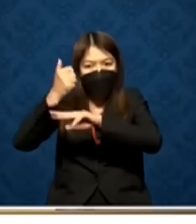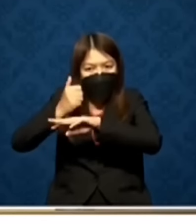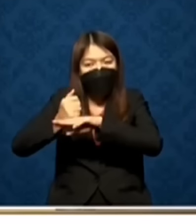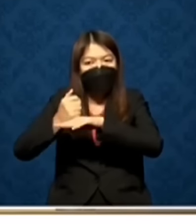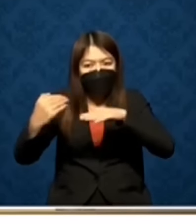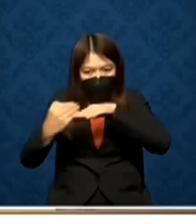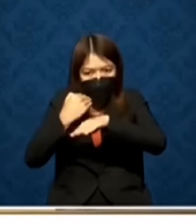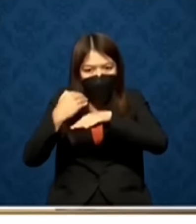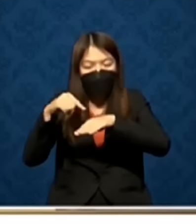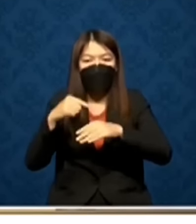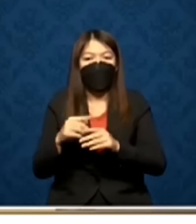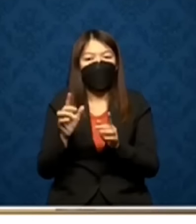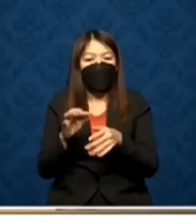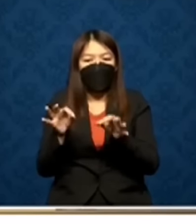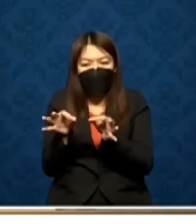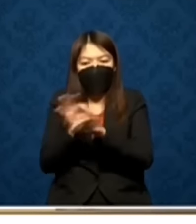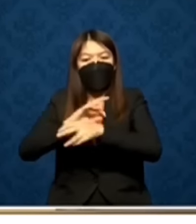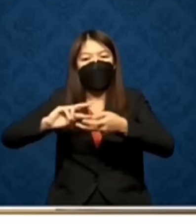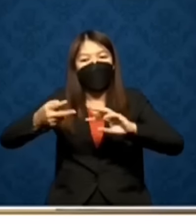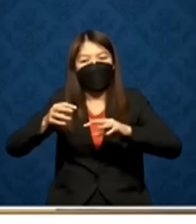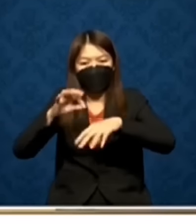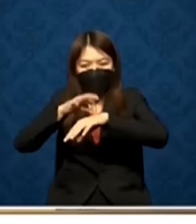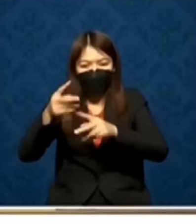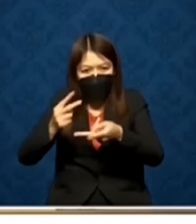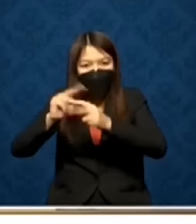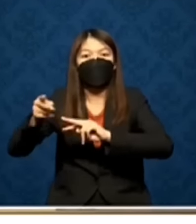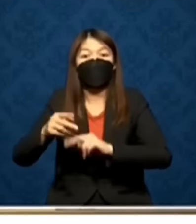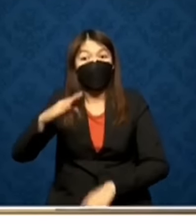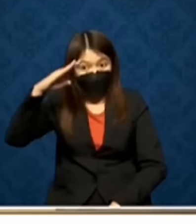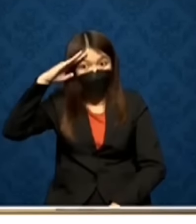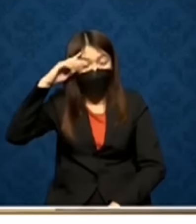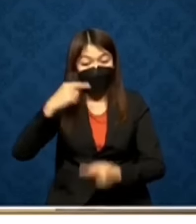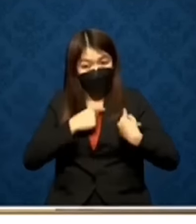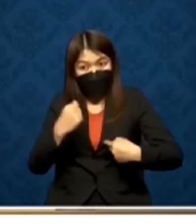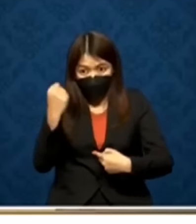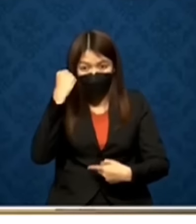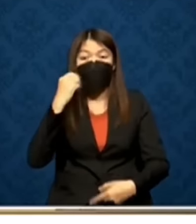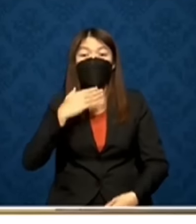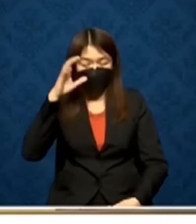ไปให้ท่านรัฐมนตรีศักดิ์สยามไปอยู่ก็ได้นะเพราะผมเชื่อว่าทหารมีความเข้มแข็ง